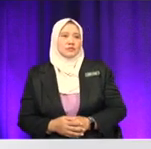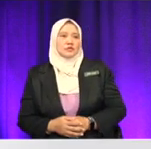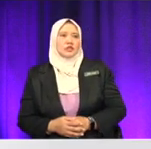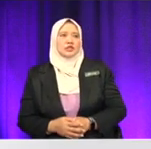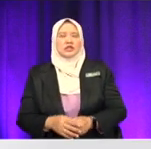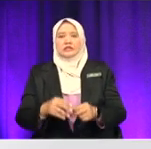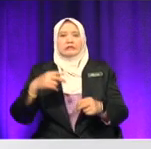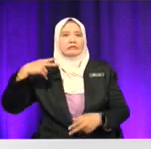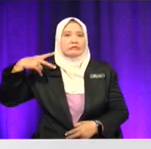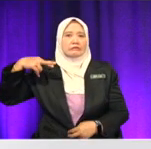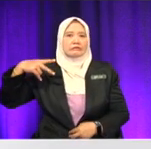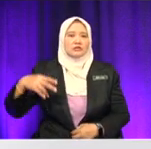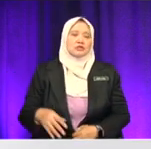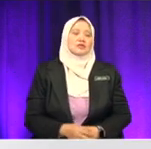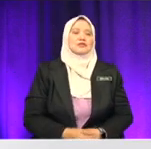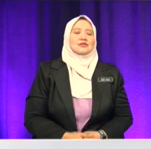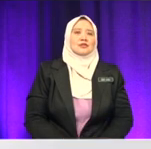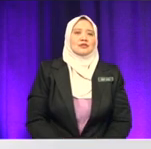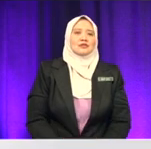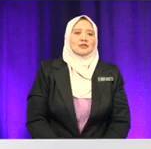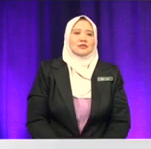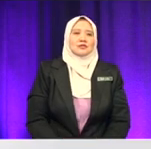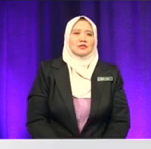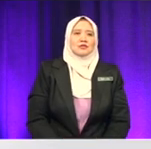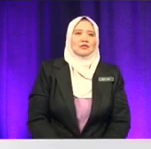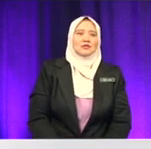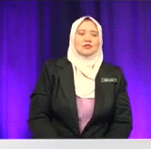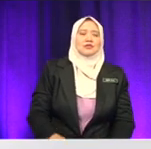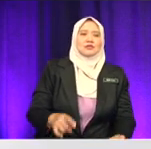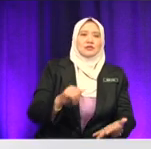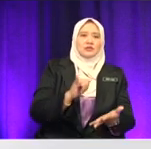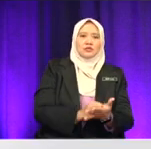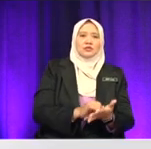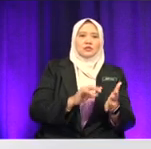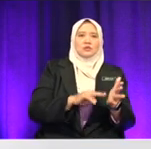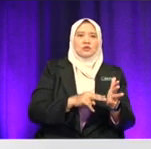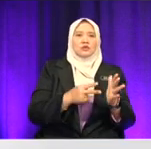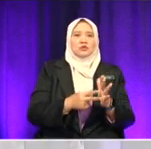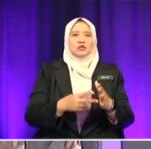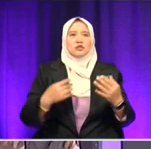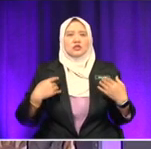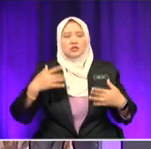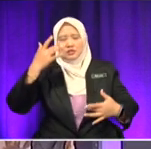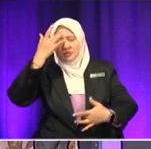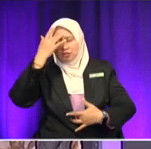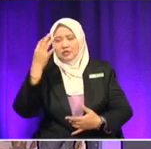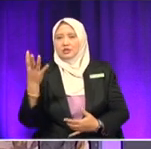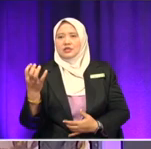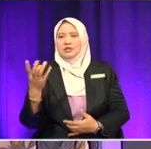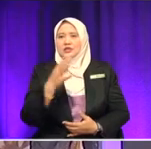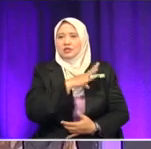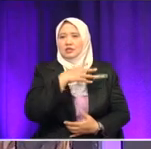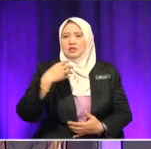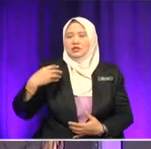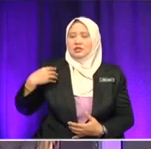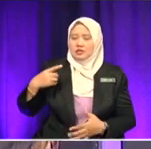betul. Kaki atlet. Alright. Itu maksudnya ia mempunyai penyakit di mana gatal-gatal dan celah-celah garinya